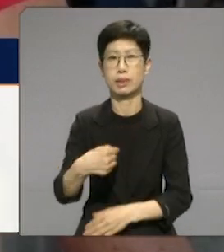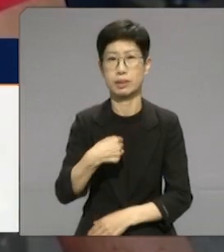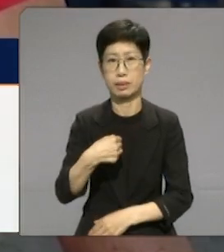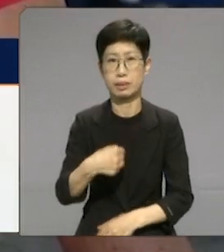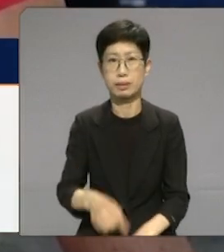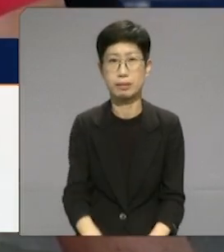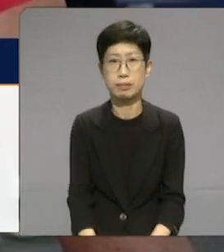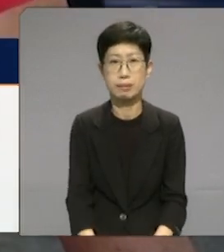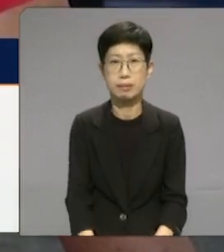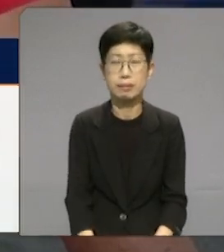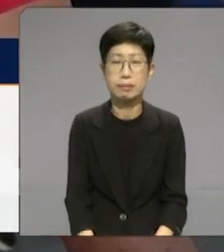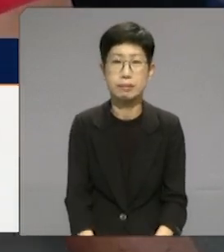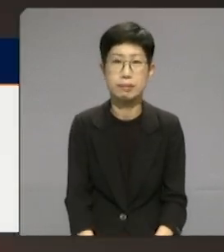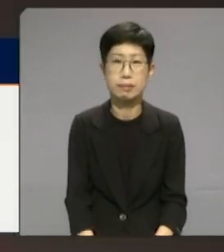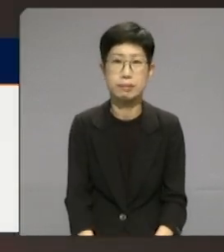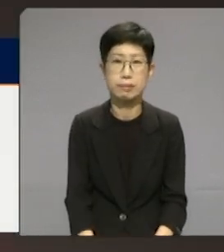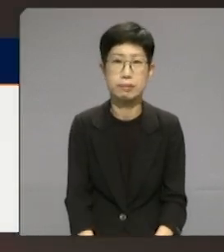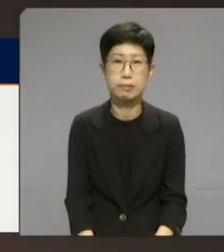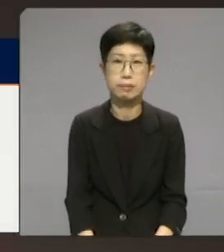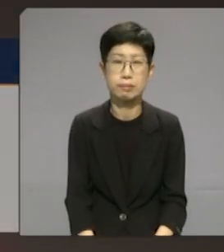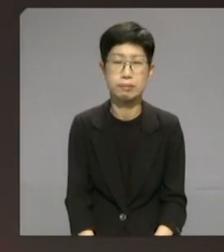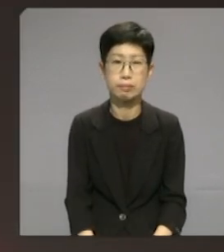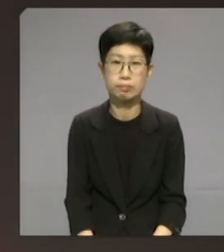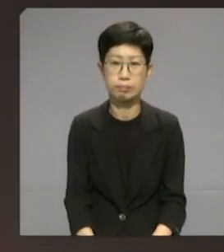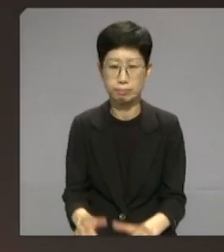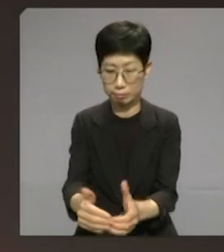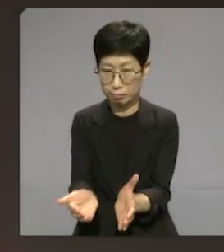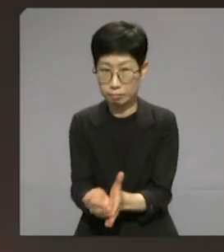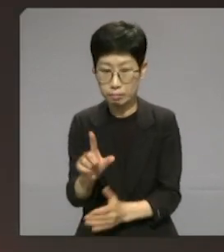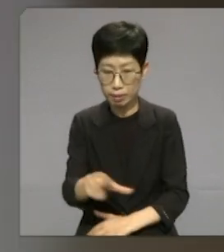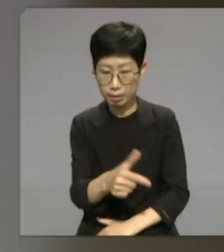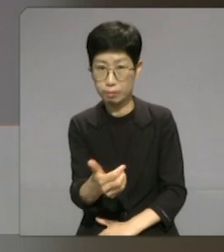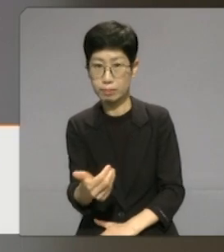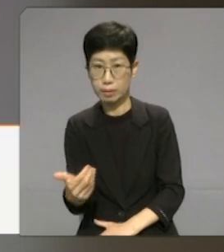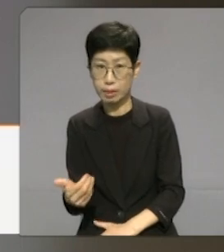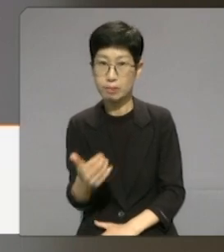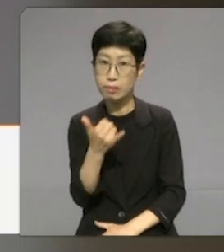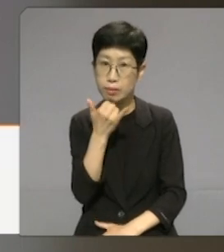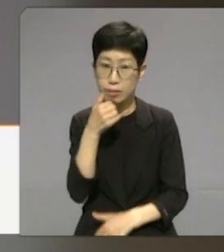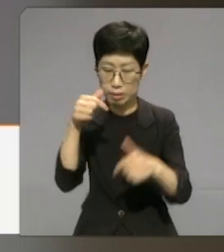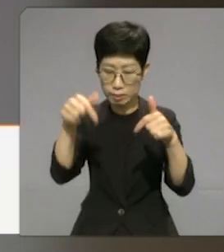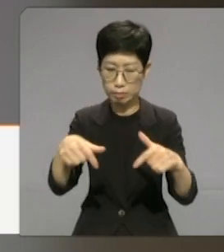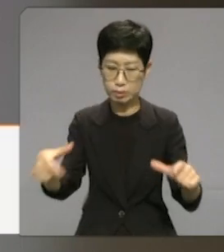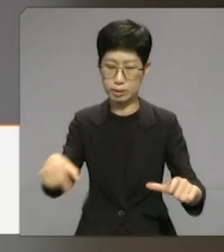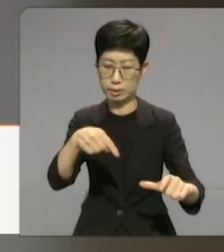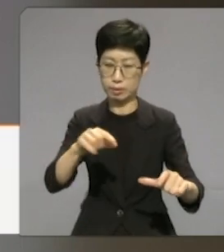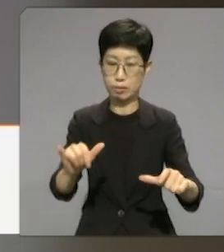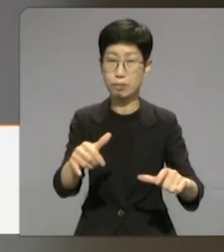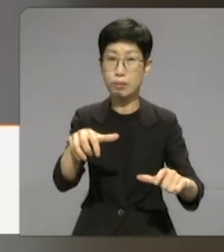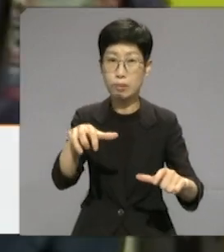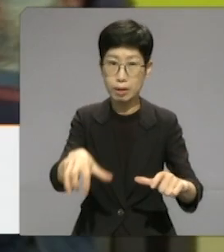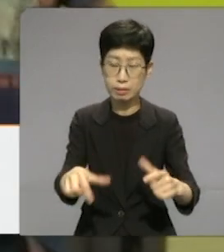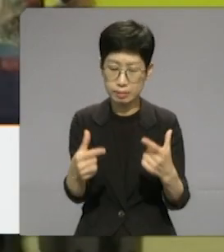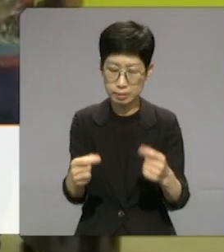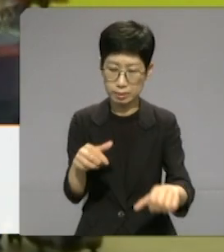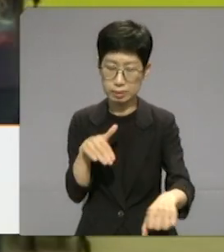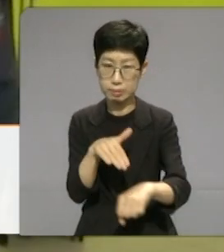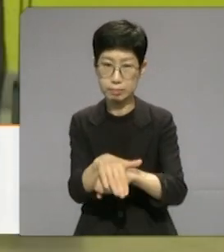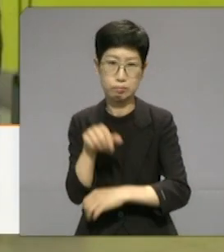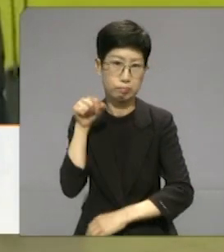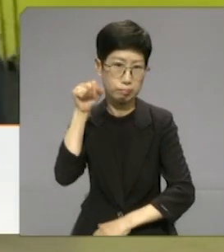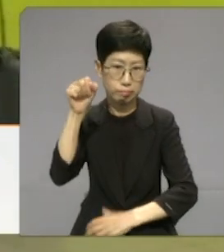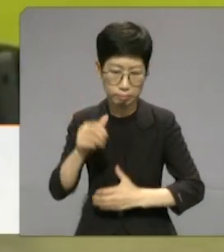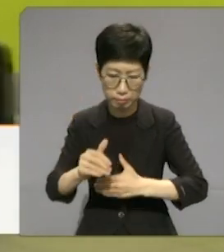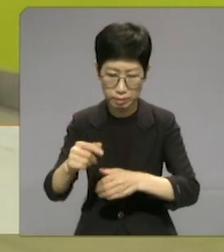halten hier den ganzen Verkehr auf für viele. 이 단체는 하루 전에도 독일 서부 쾰른 본 공항에서 같은 방식의 시위를